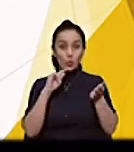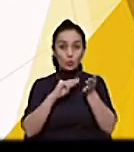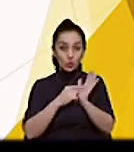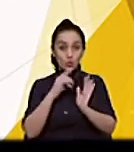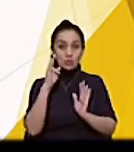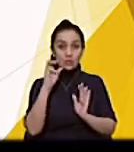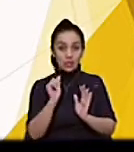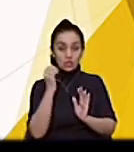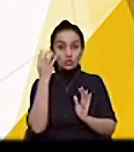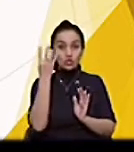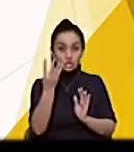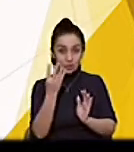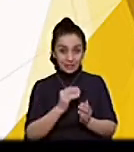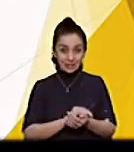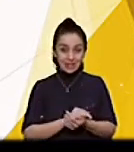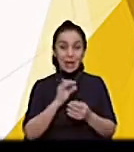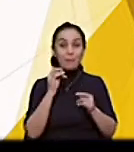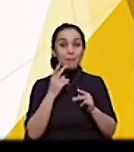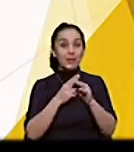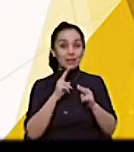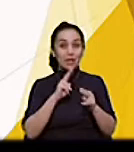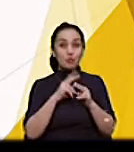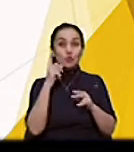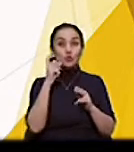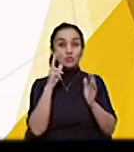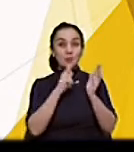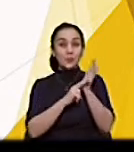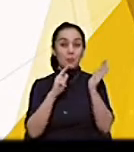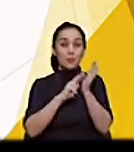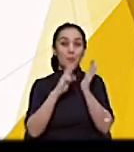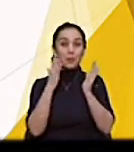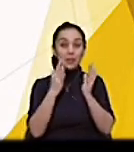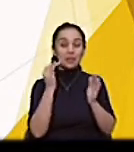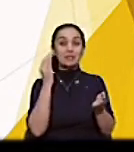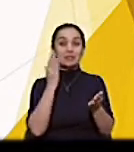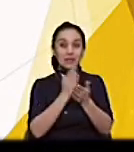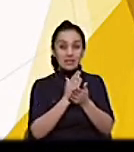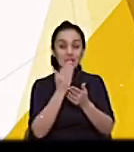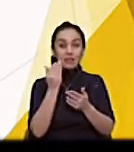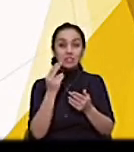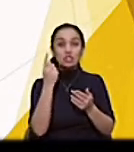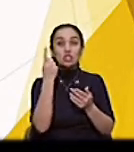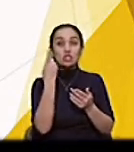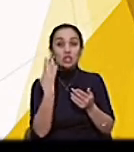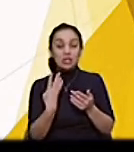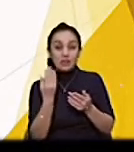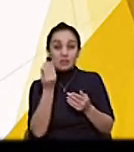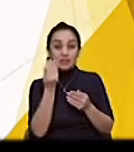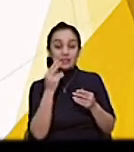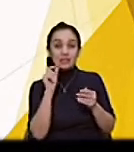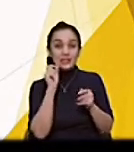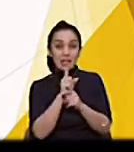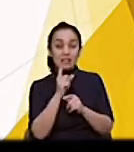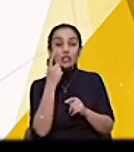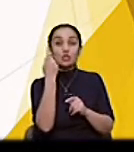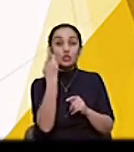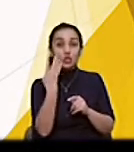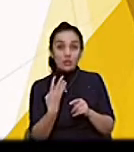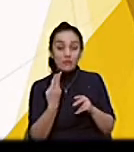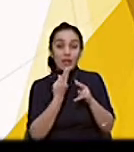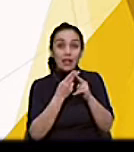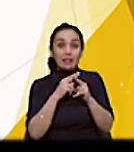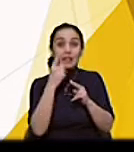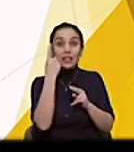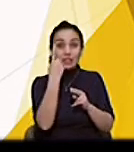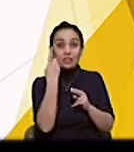185 умножить на 4, потому что 185 составляет четверть заказа. Четверть